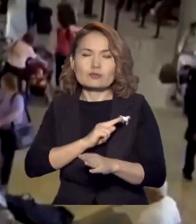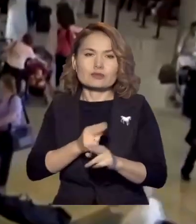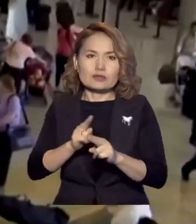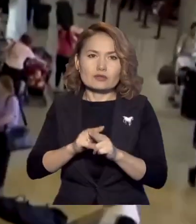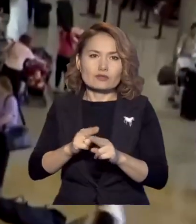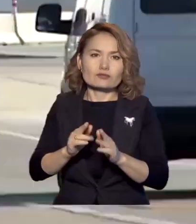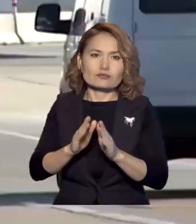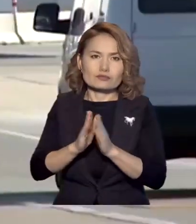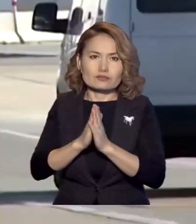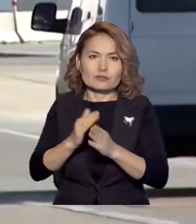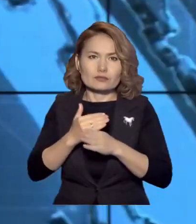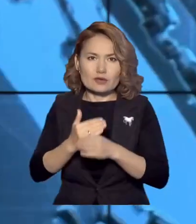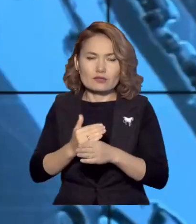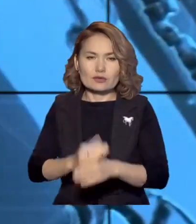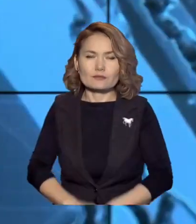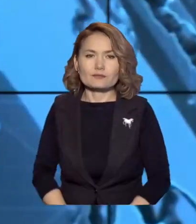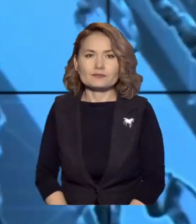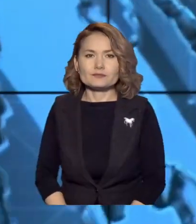отыр.